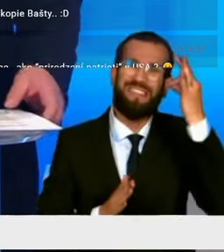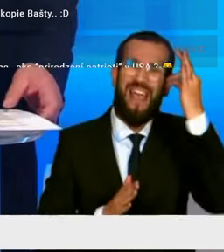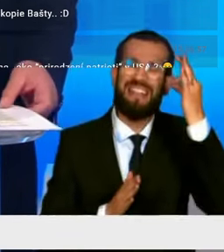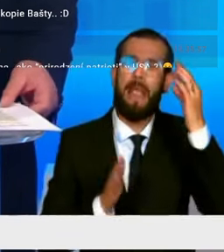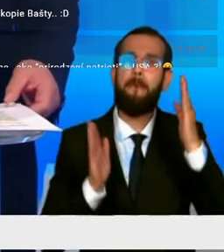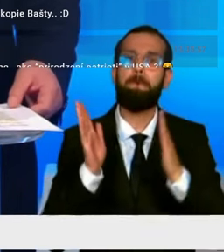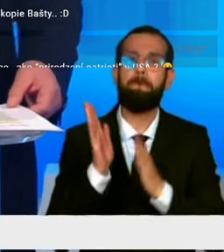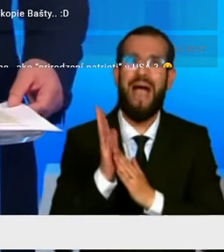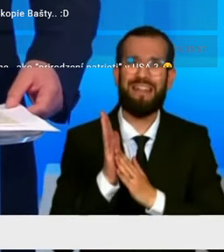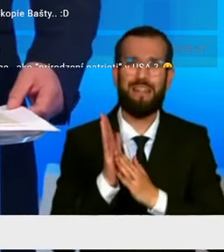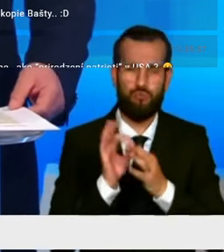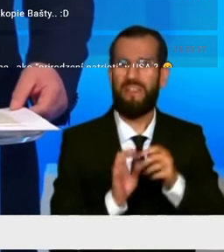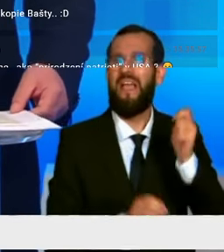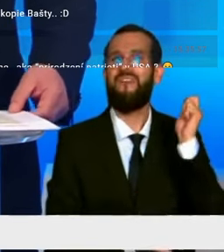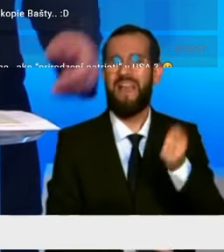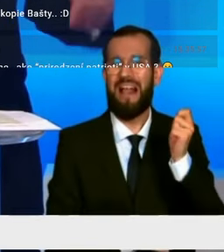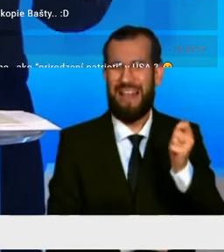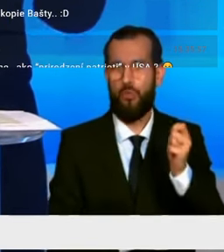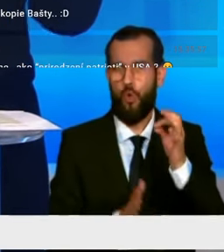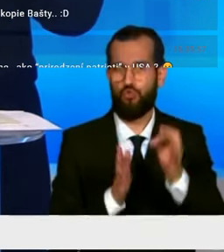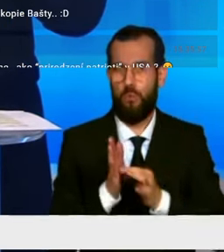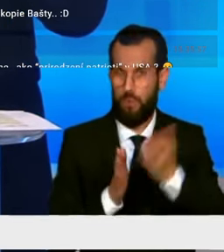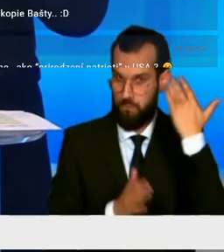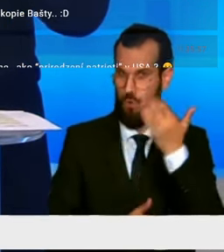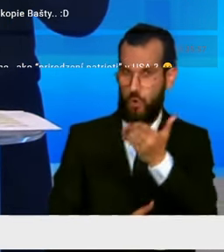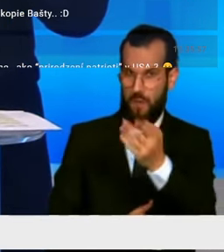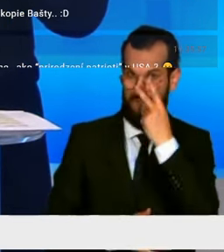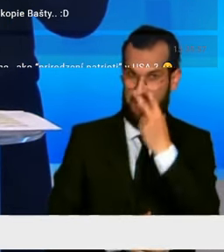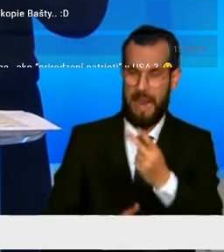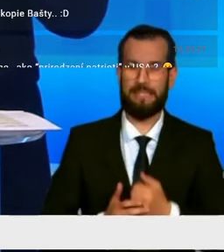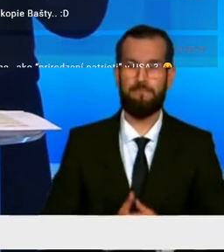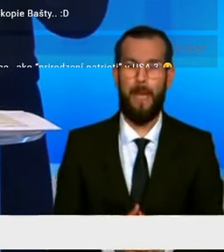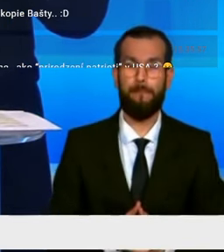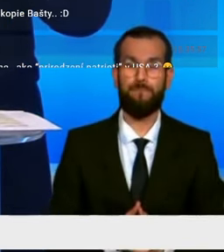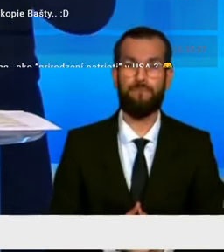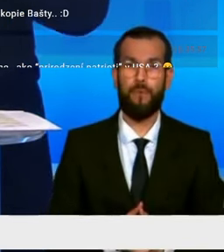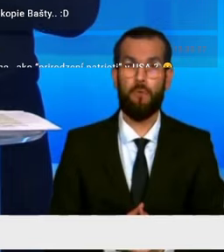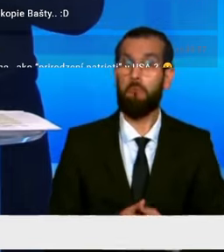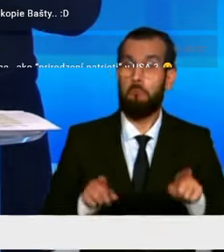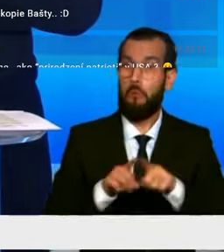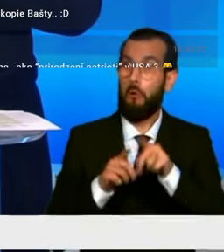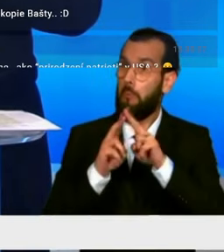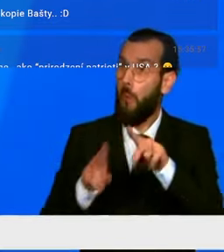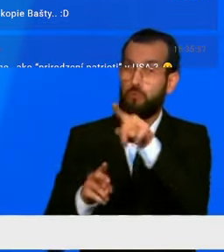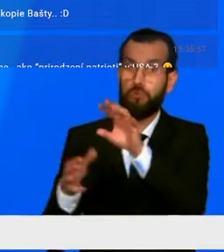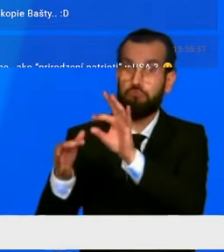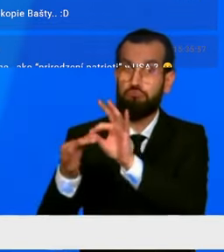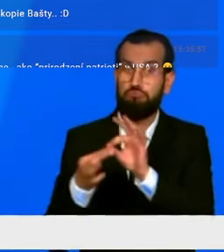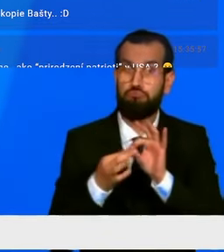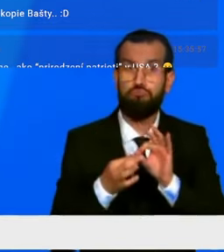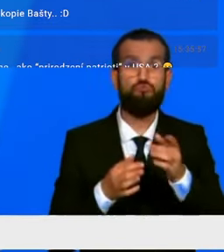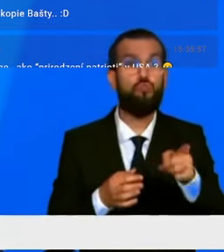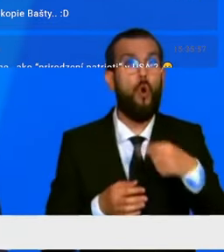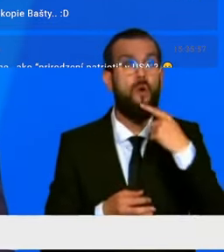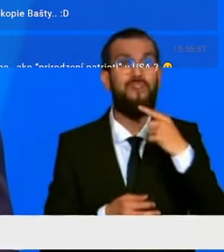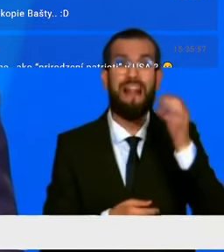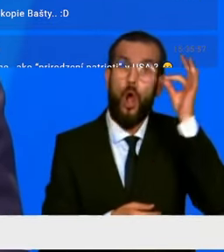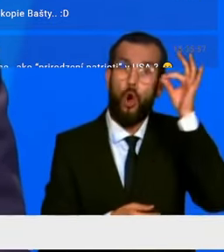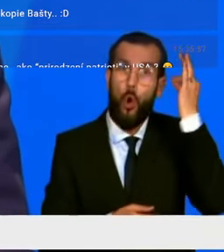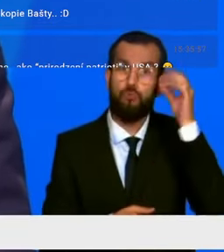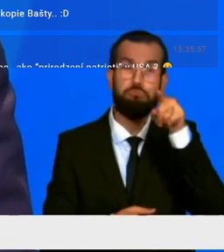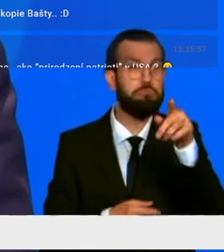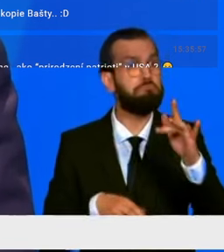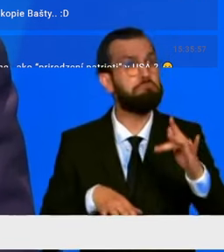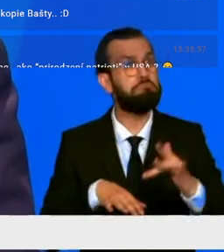počas veľkonočných sviatkov môžete samozrejme eh samozrejme reagovať na pána korčoka ako vy